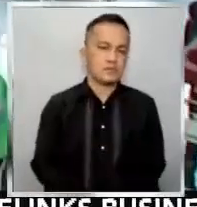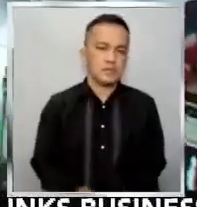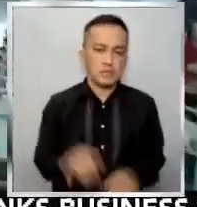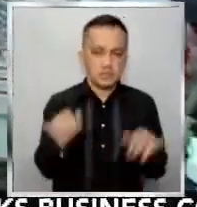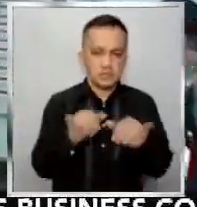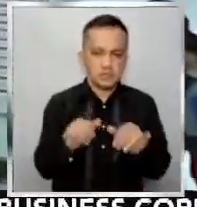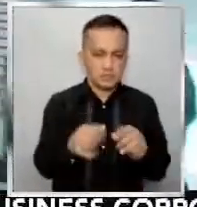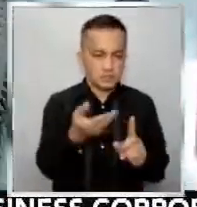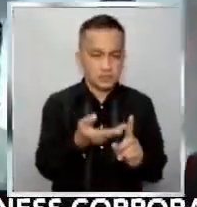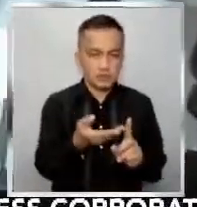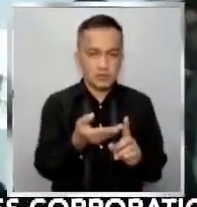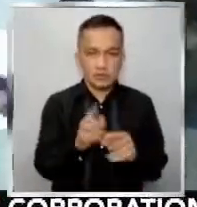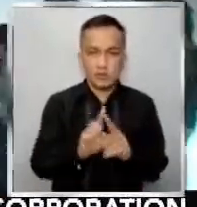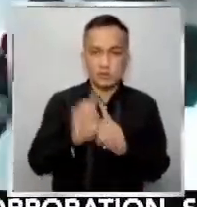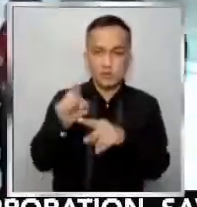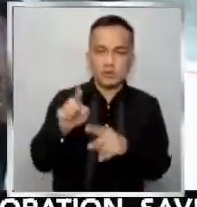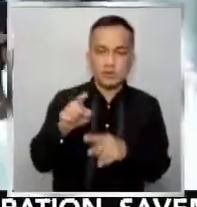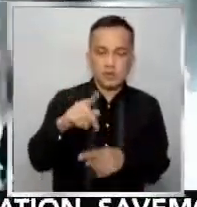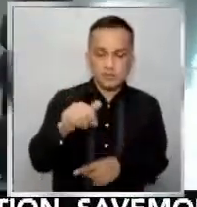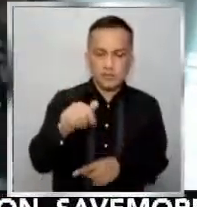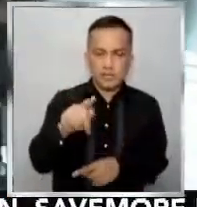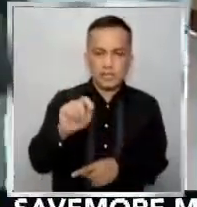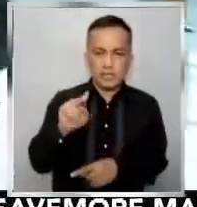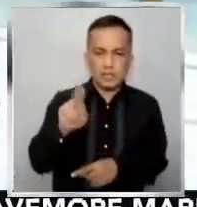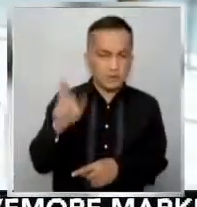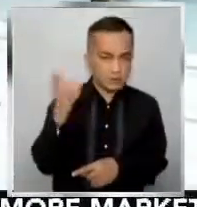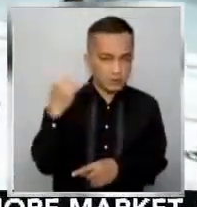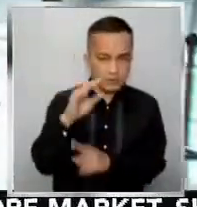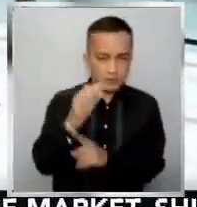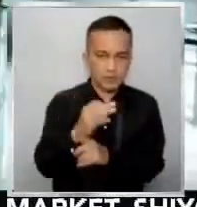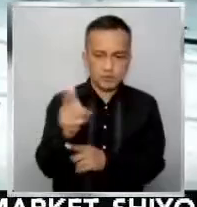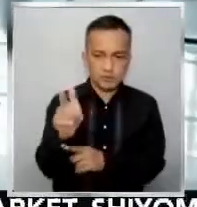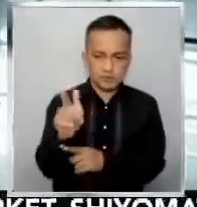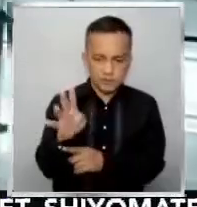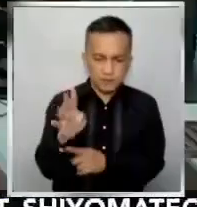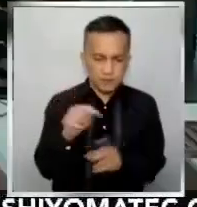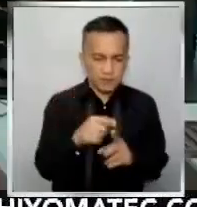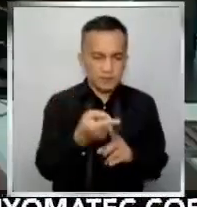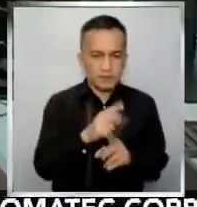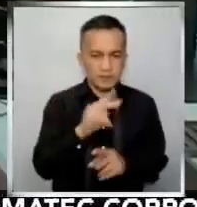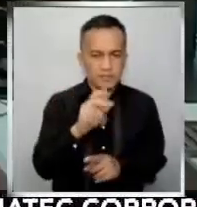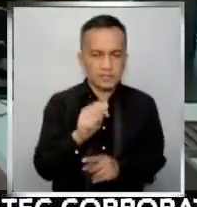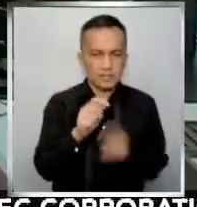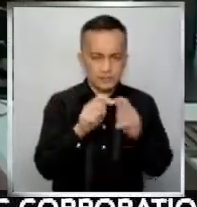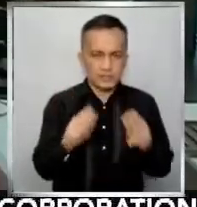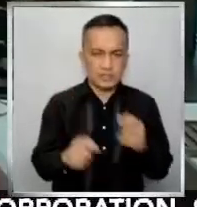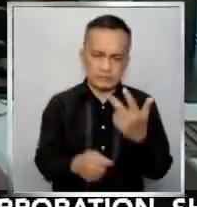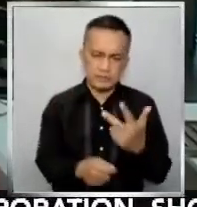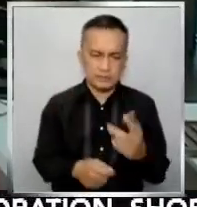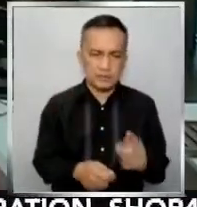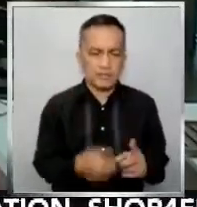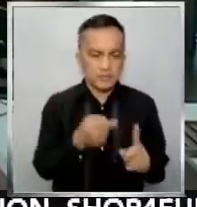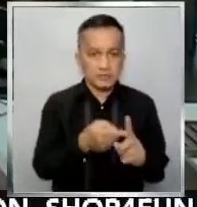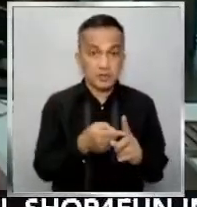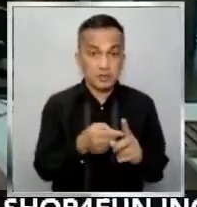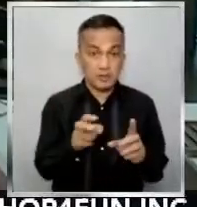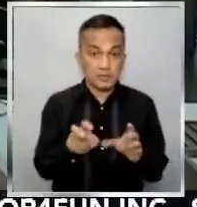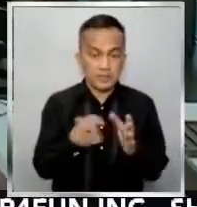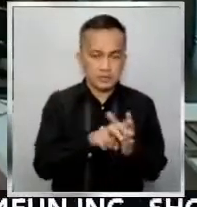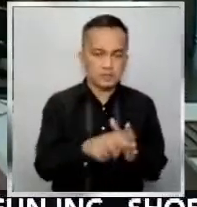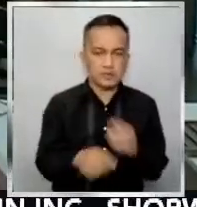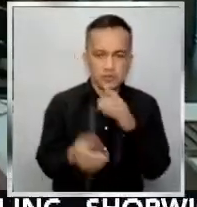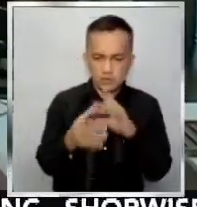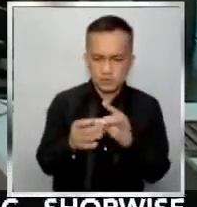pasaherong papuntang Palau nitong February 24 mula sa NAIA Terminal 3. Kwento ng pasahero sa post, maaga raw